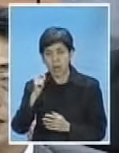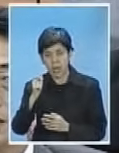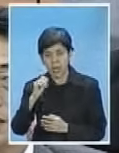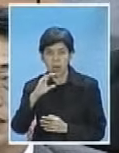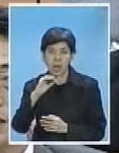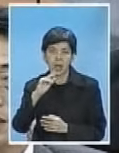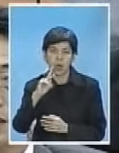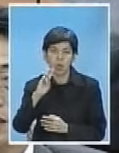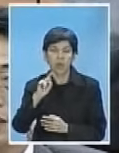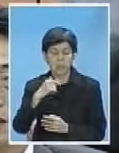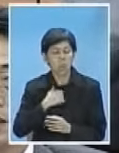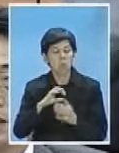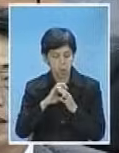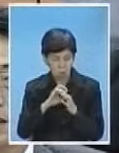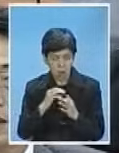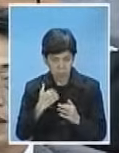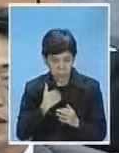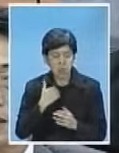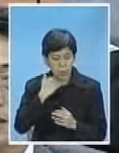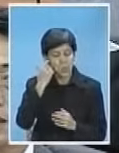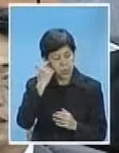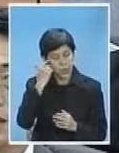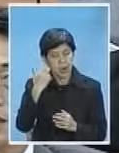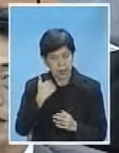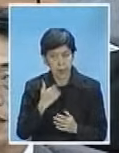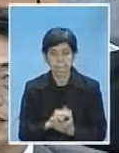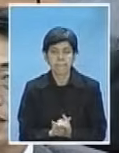งแต่ว่าก็เข้าใจนะครับ